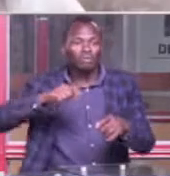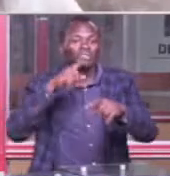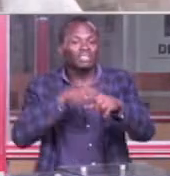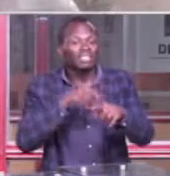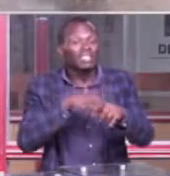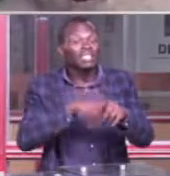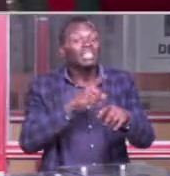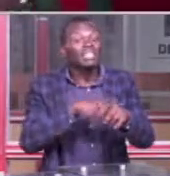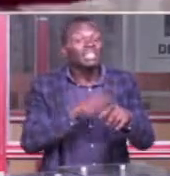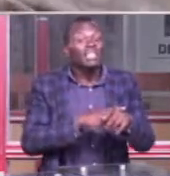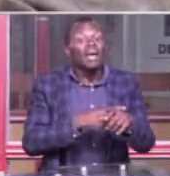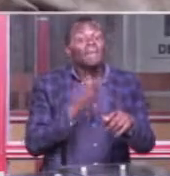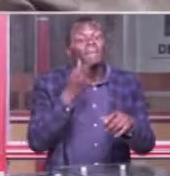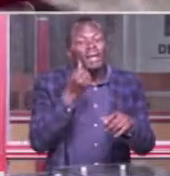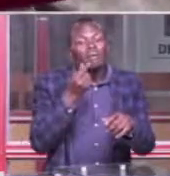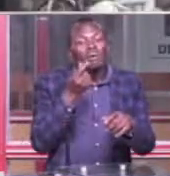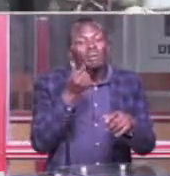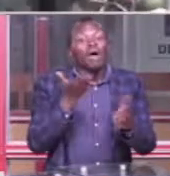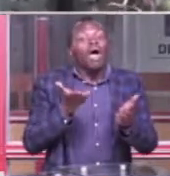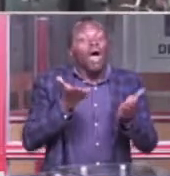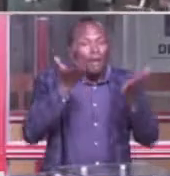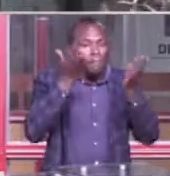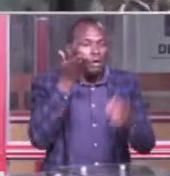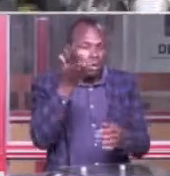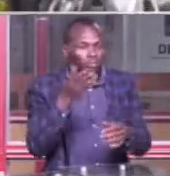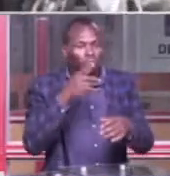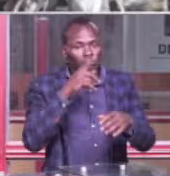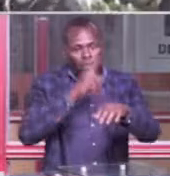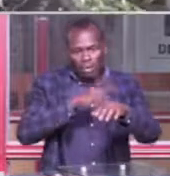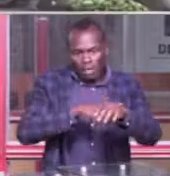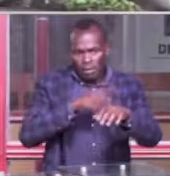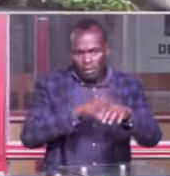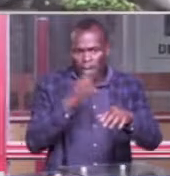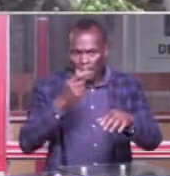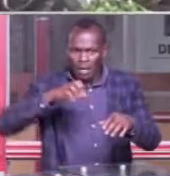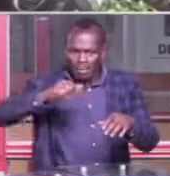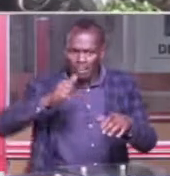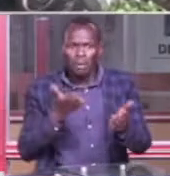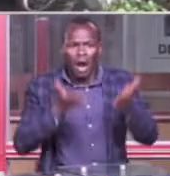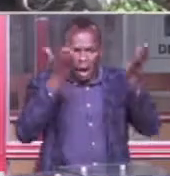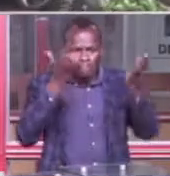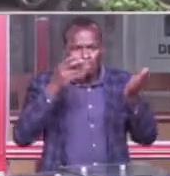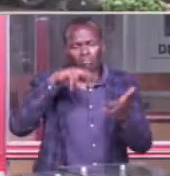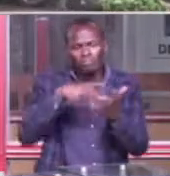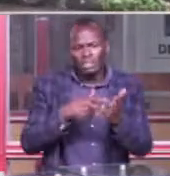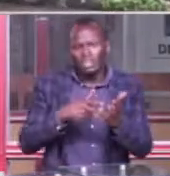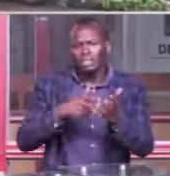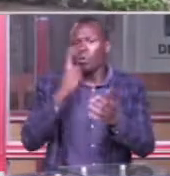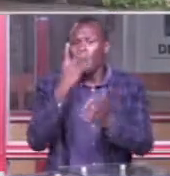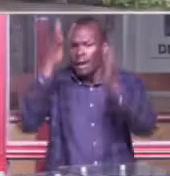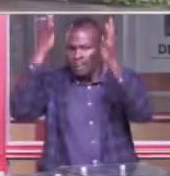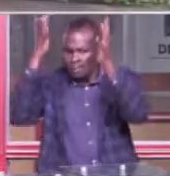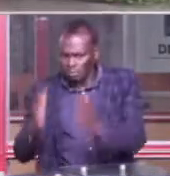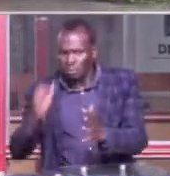babusuubulako. Obudde obusinga okukola ng'obutunda buba bulinnye. Banga ensawo osobola ogitundira ennaku nga 2 oba 1.